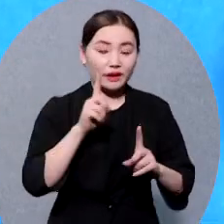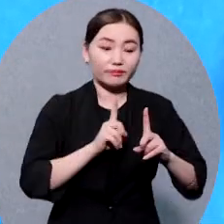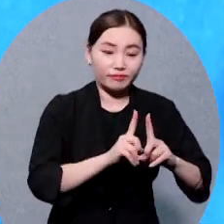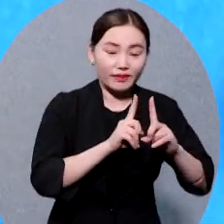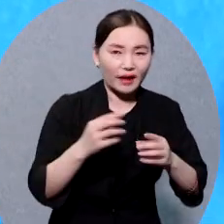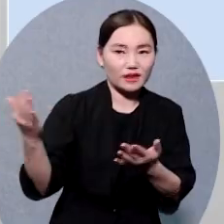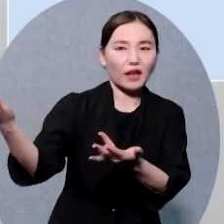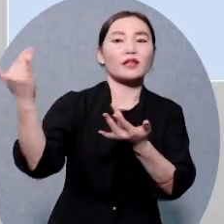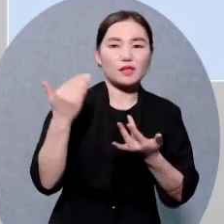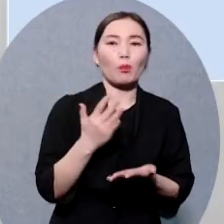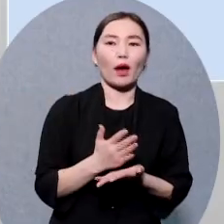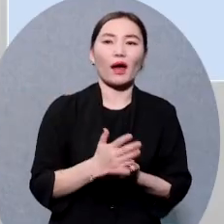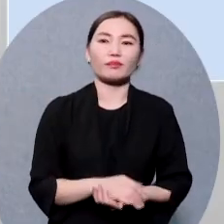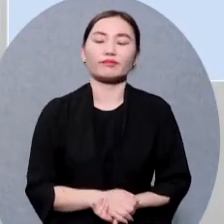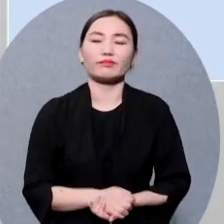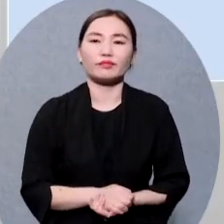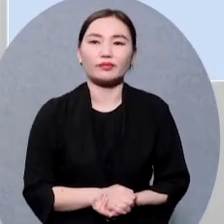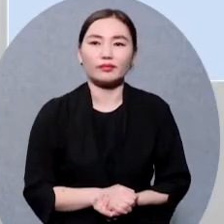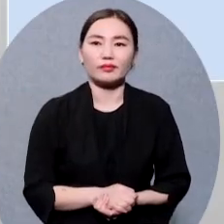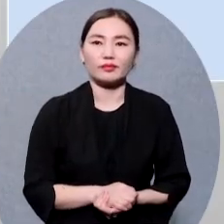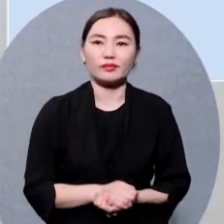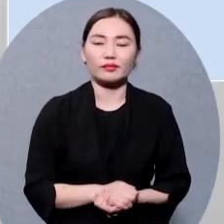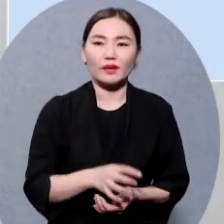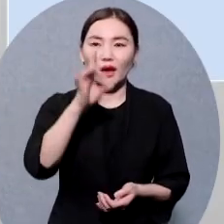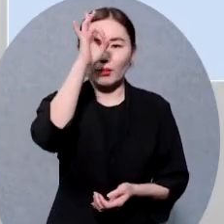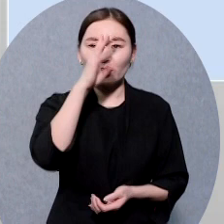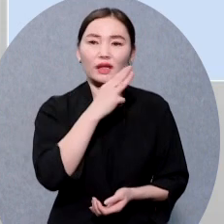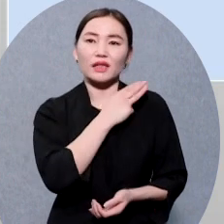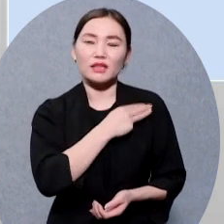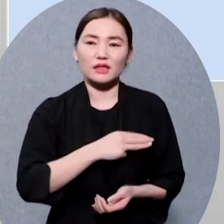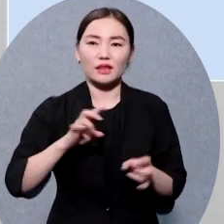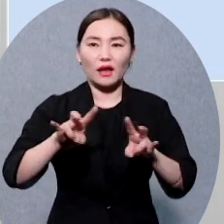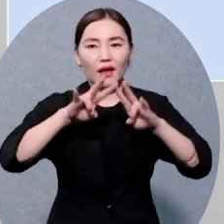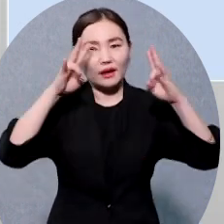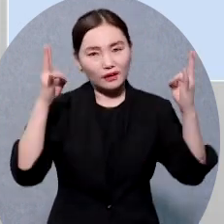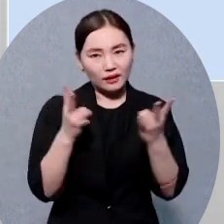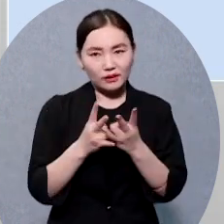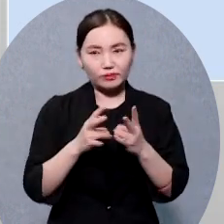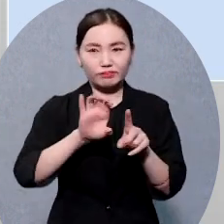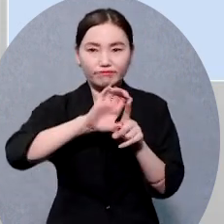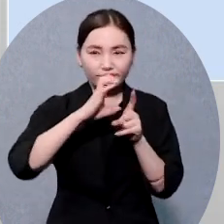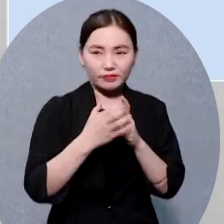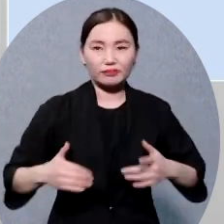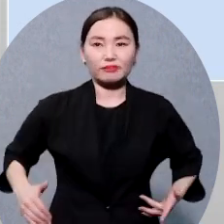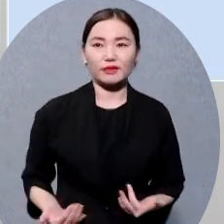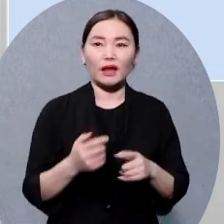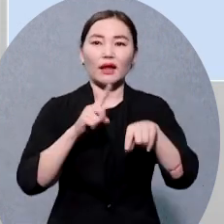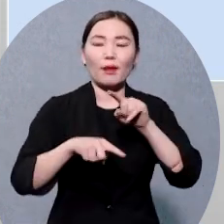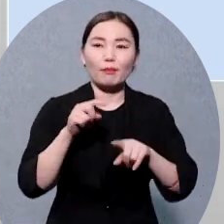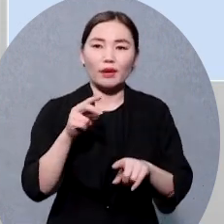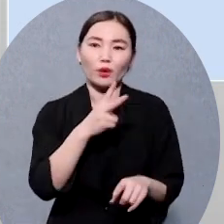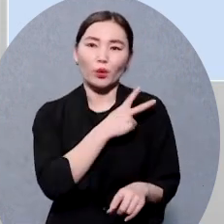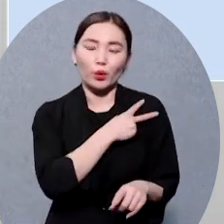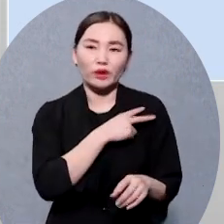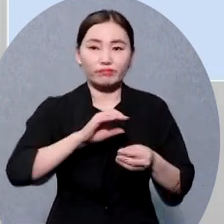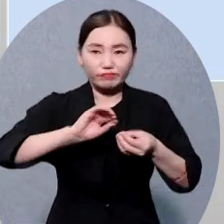байна. А бурхны шашин нийгэм соёлын амьдралд ямар үр өг гүйцэтгсэн бэ гэсэн дараагийн даалгаврыг ажиллая. Бурхны шашин